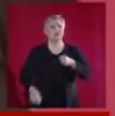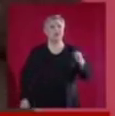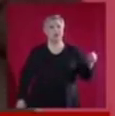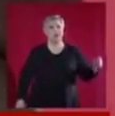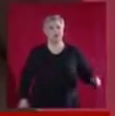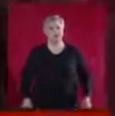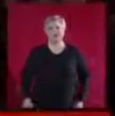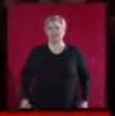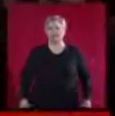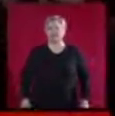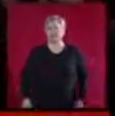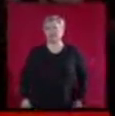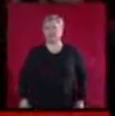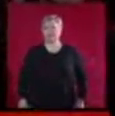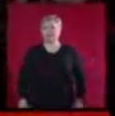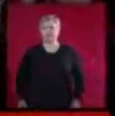στέργιο τον